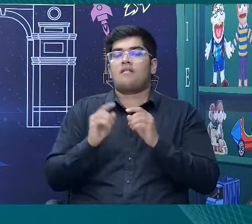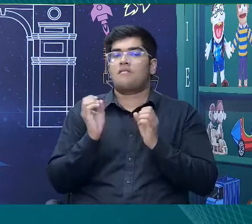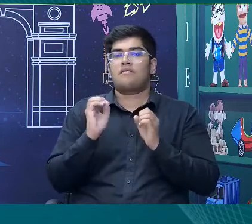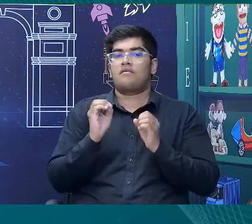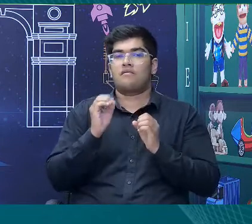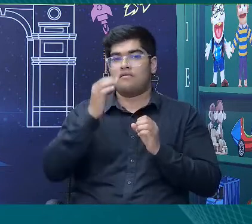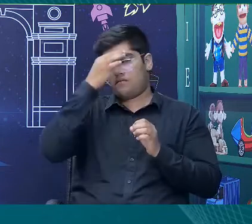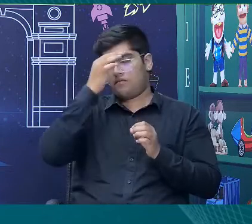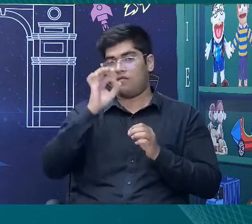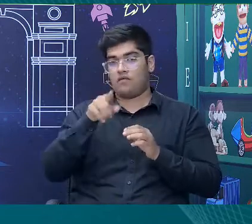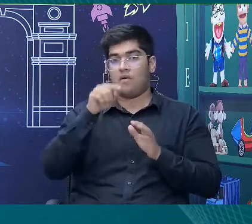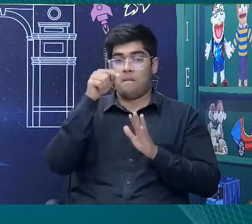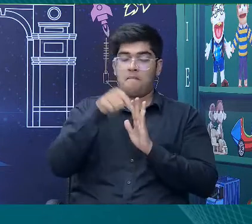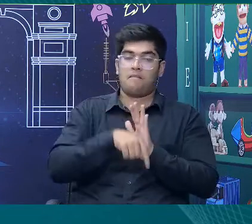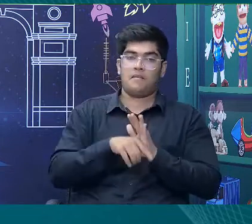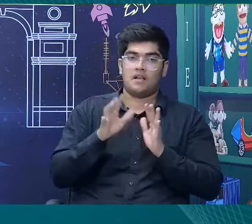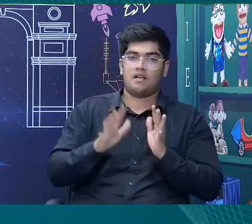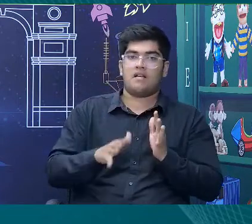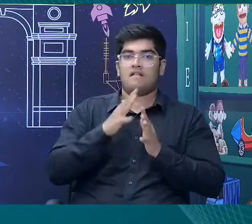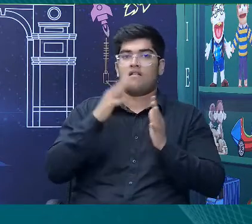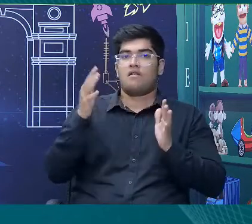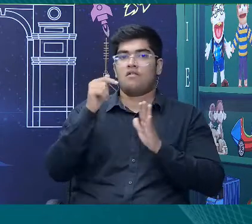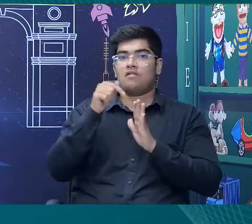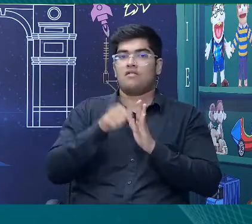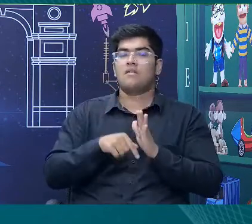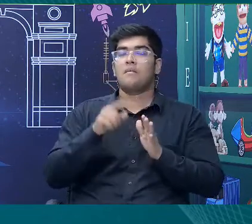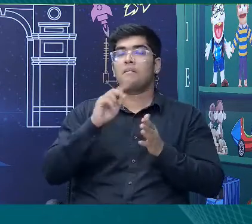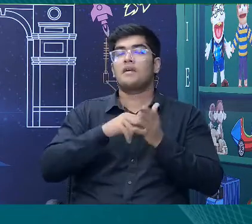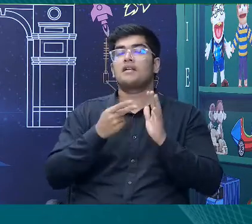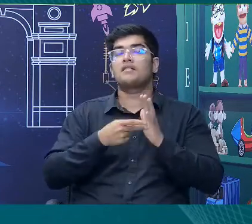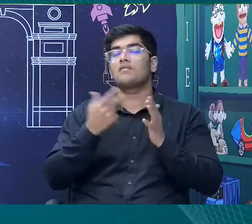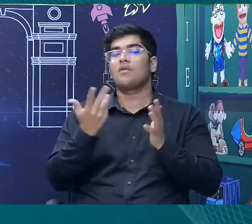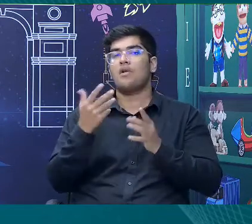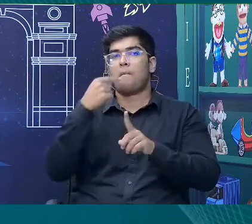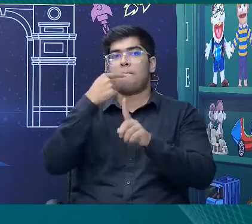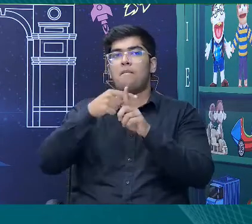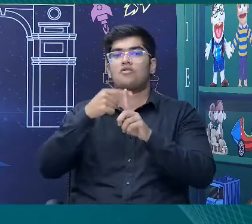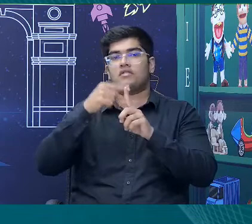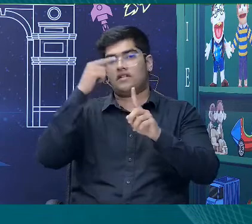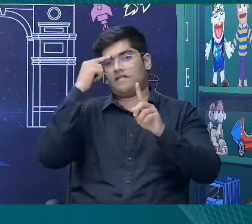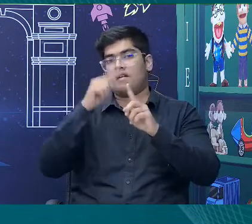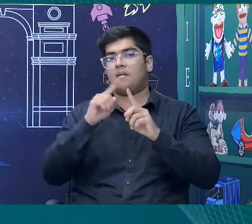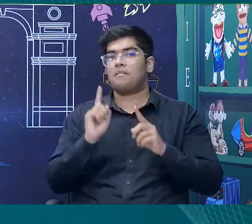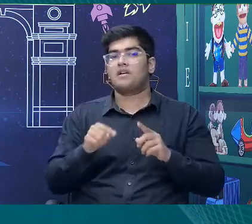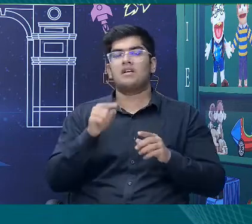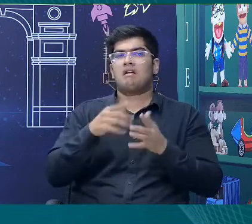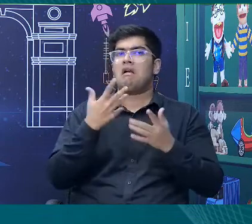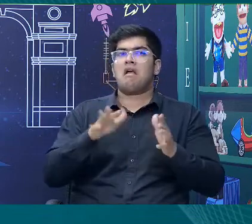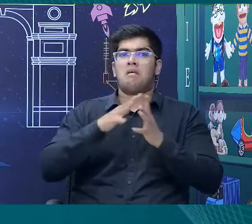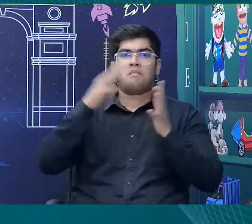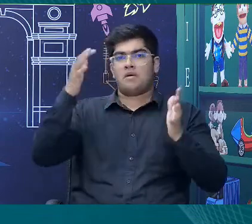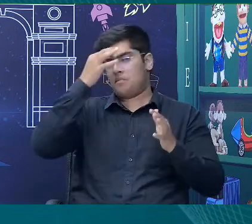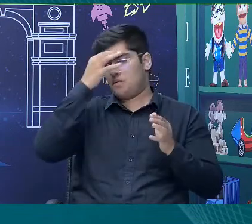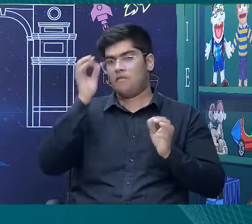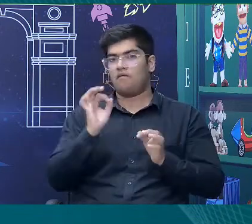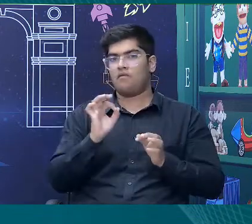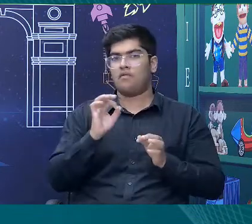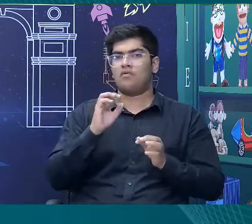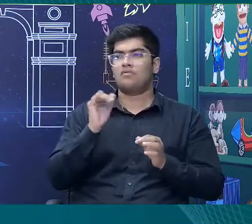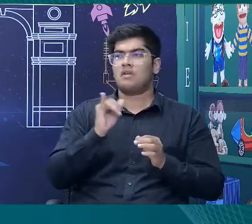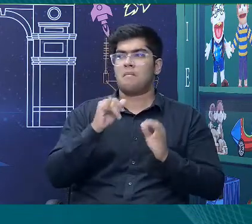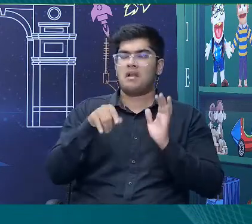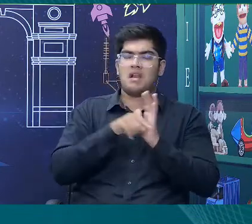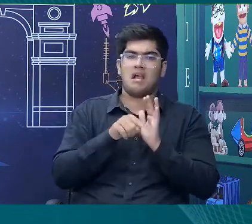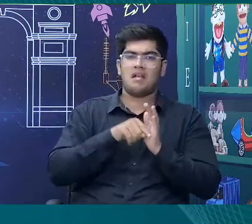Deeper meaning. So, you know, have a positive outlook and कुछ भी हो जाए वो इतना बड़ा नहीं होता है कि for you to become bitter, you